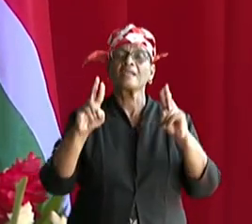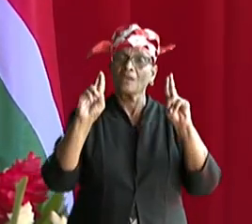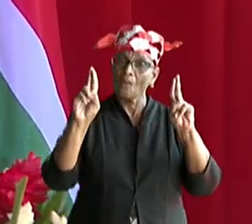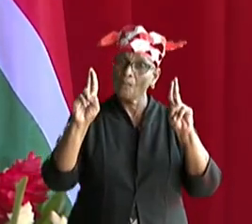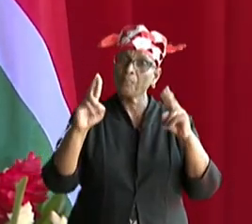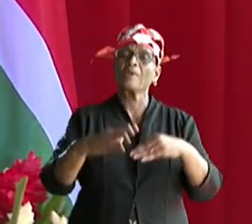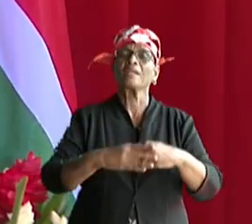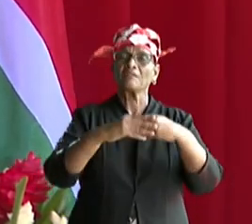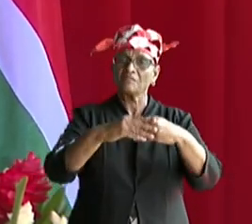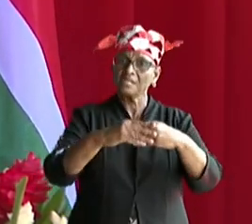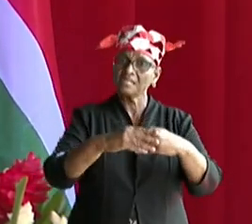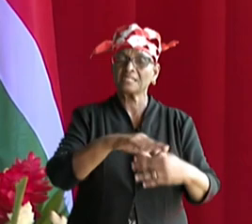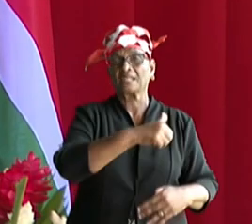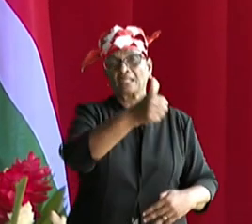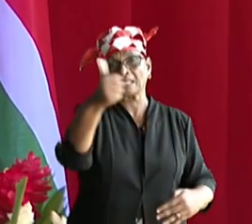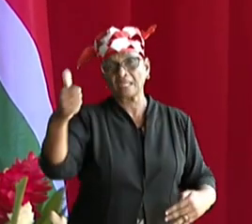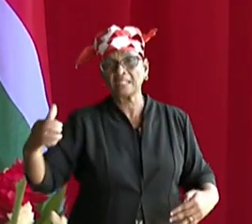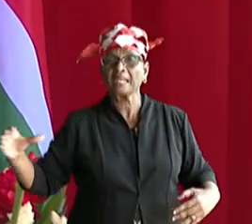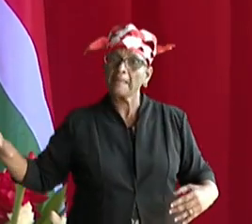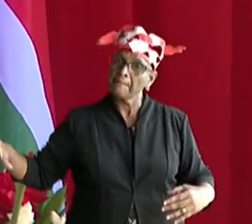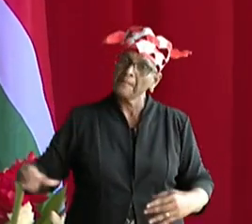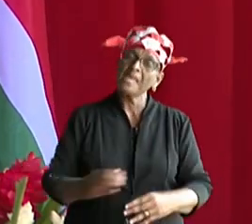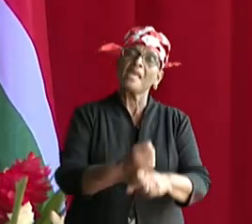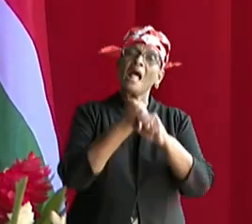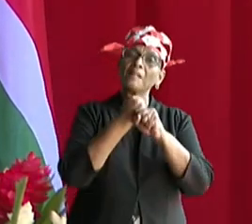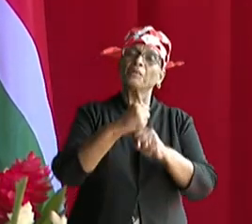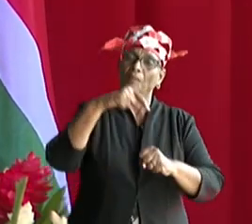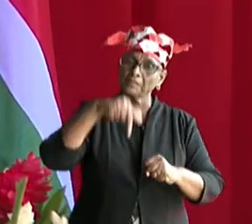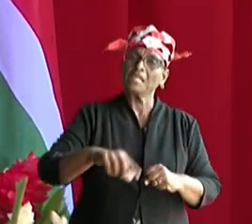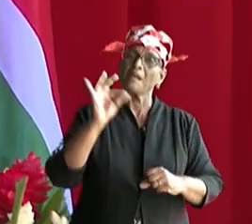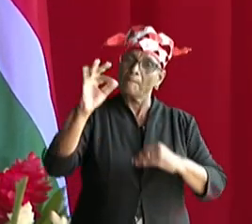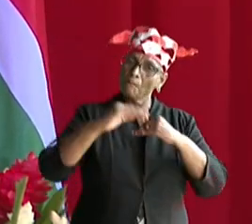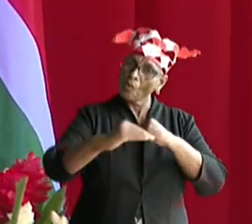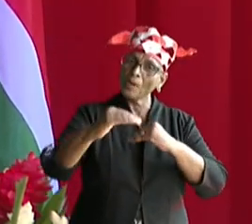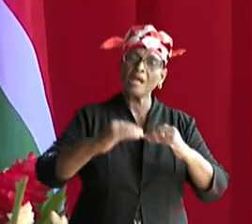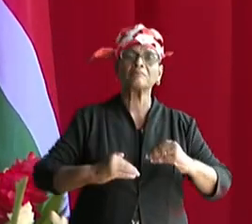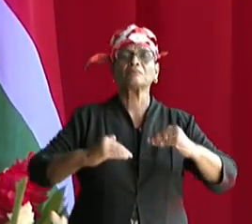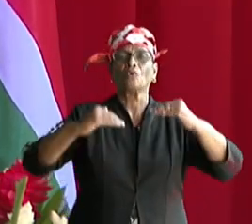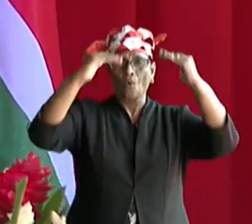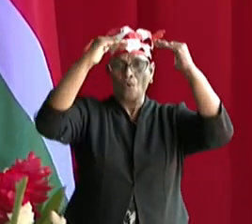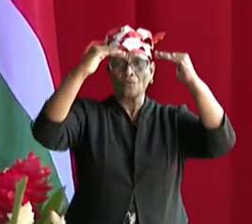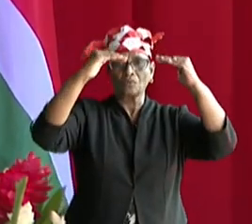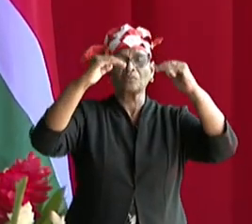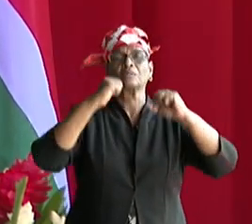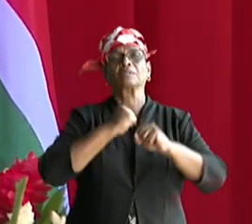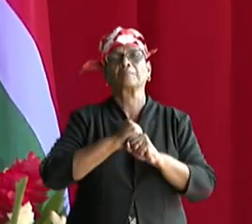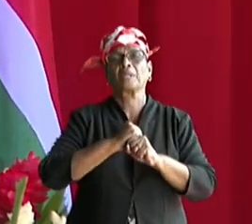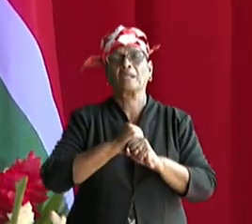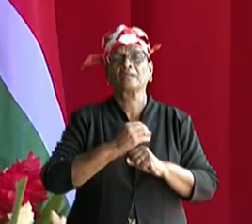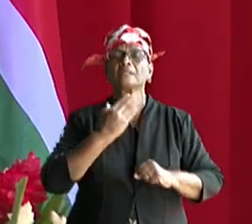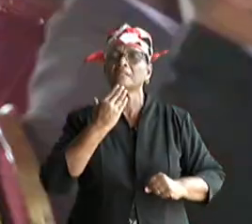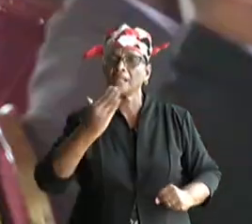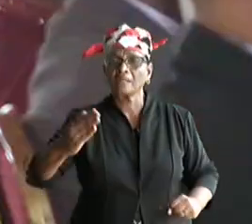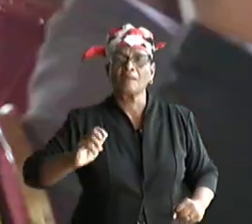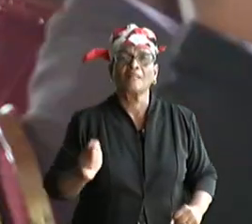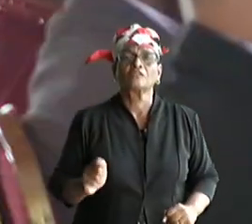allen uw bijdrage wenst te leveren om dit mooie land tot grote hoogten te brengen. Meneer de voorzitter, ik dank u voor de